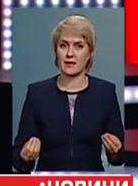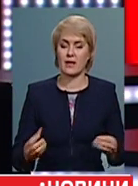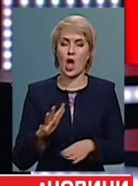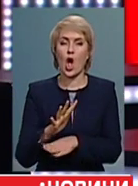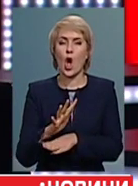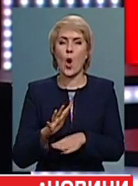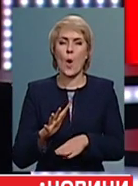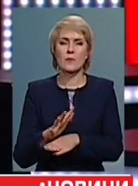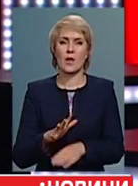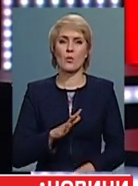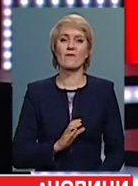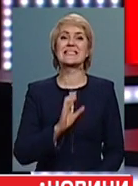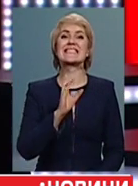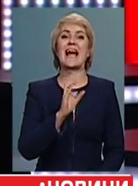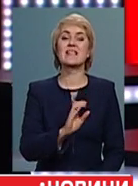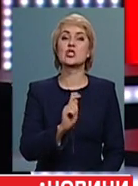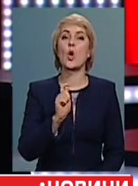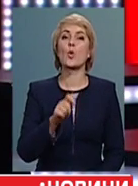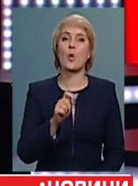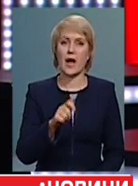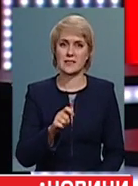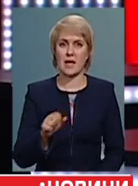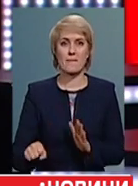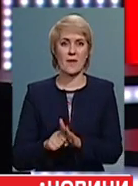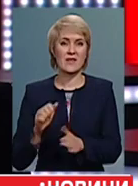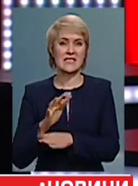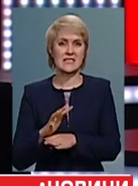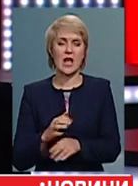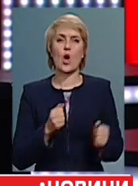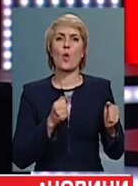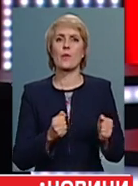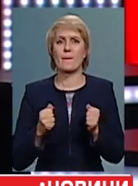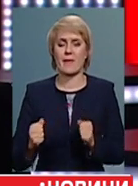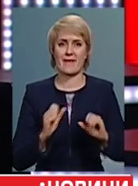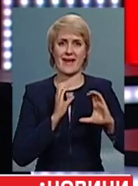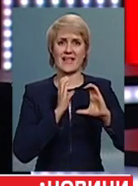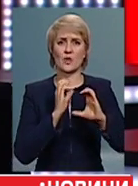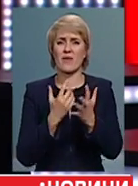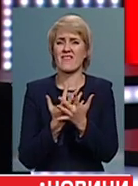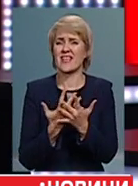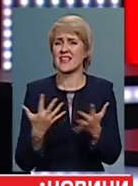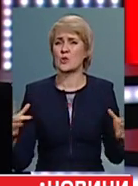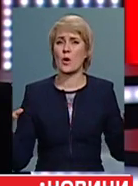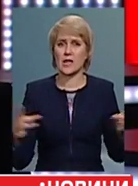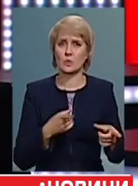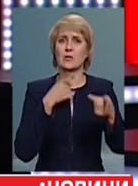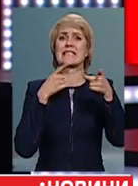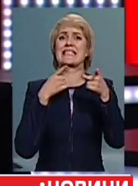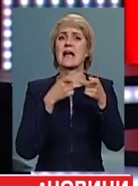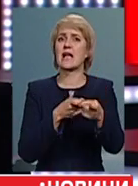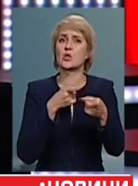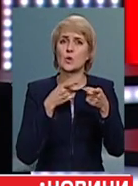Пекельний обстріл пережила станиця Луганська. Бойовики гатили по селищу з кулеметів і гранатометів різного калібру та зі стрілецької